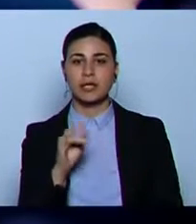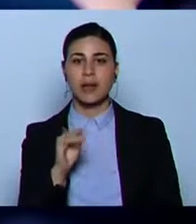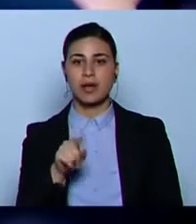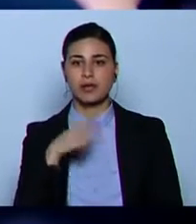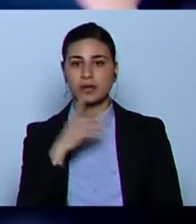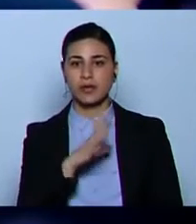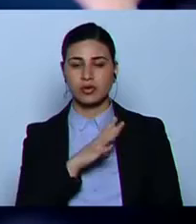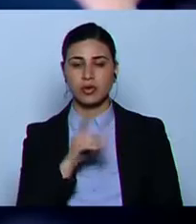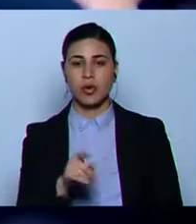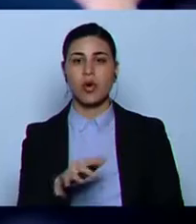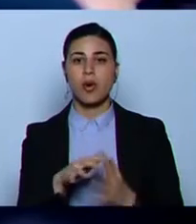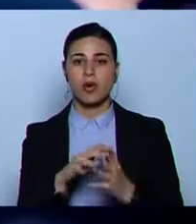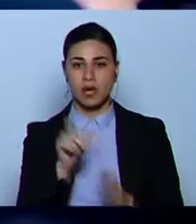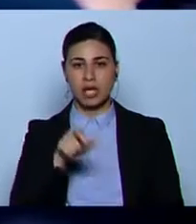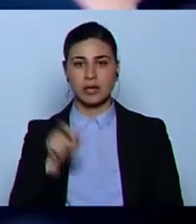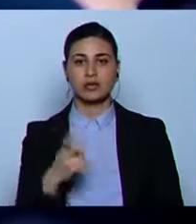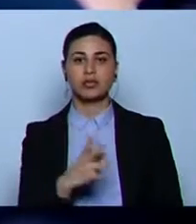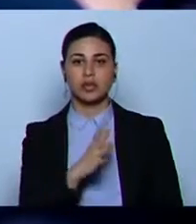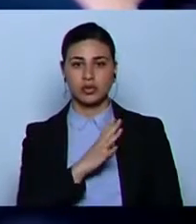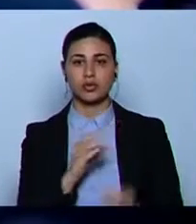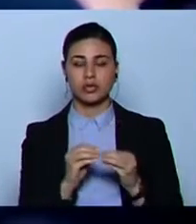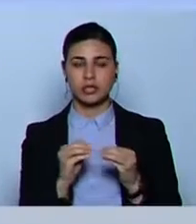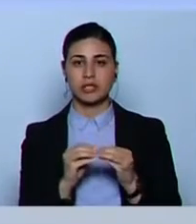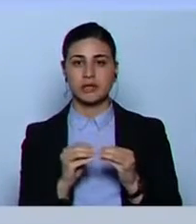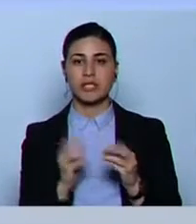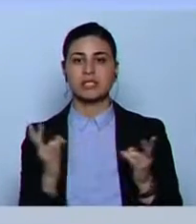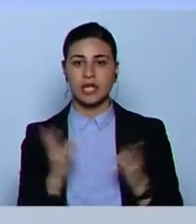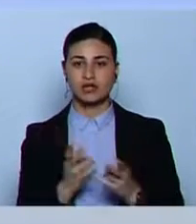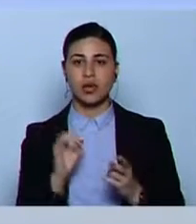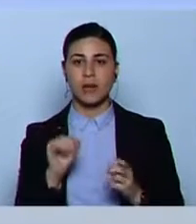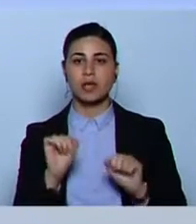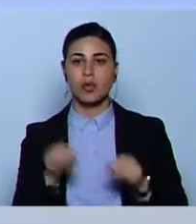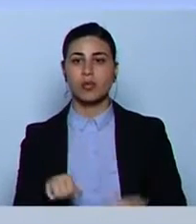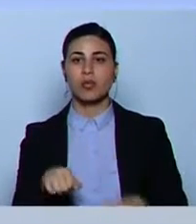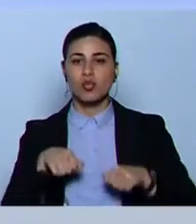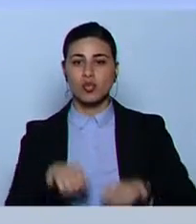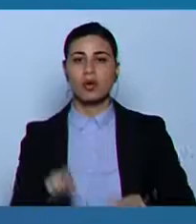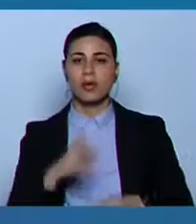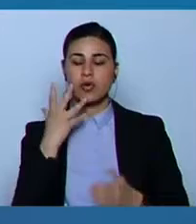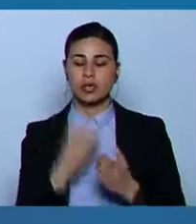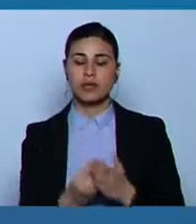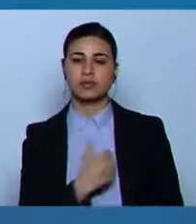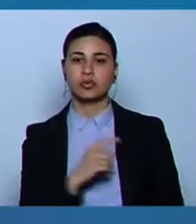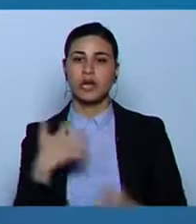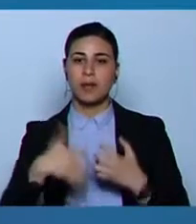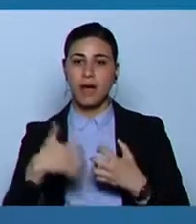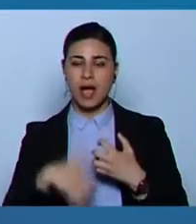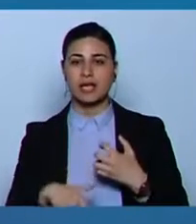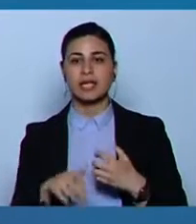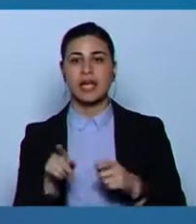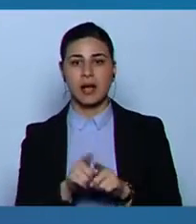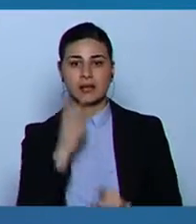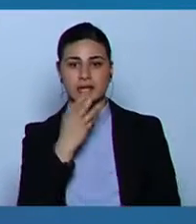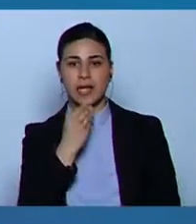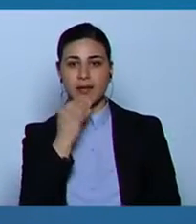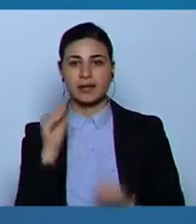ახსენეს. ნაფარეულის მოსახლეობასაც უნდა ქონდეს იგივე საშუალება და უფლება, რომ თქვათ თავისი სკვერი იქნება თუ პარკი ანალოგიური